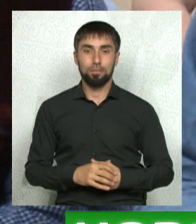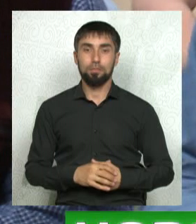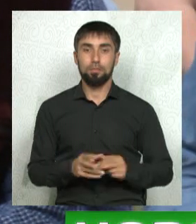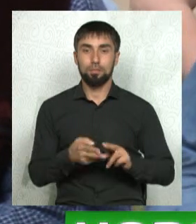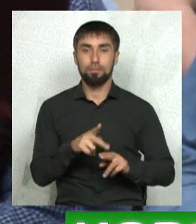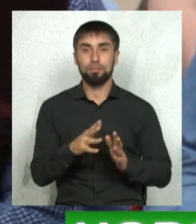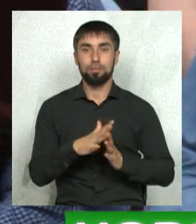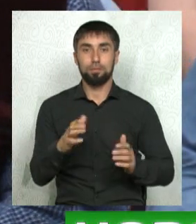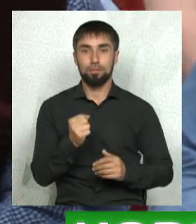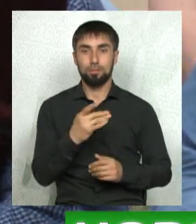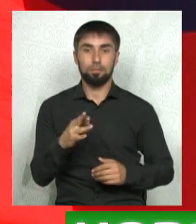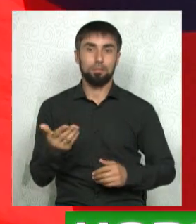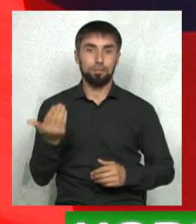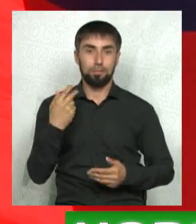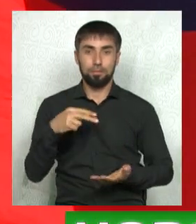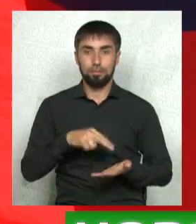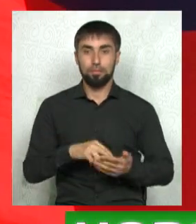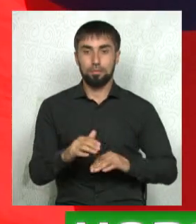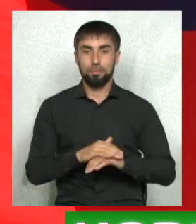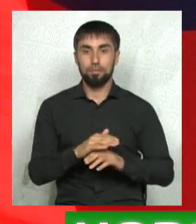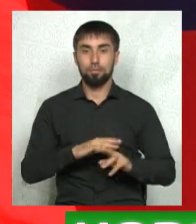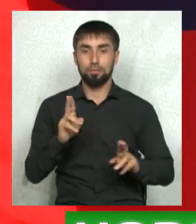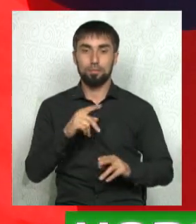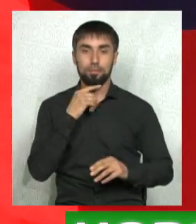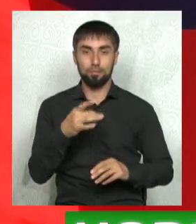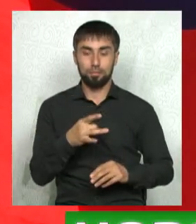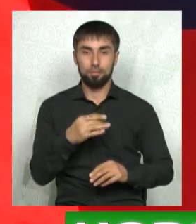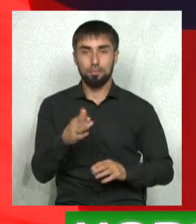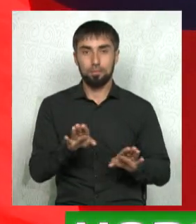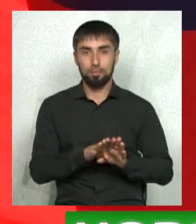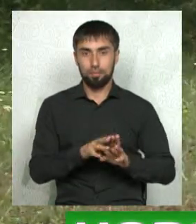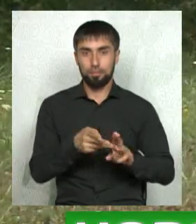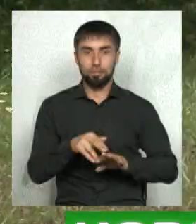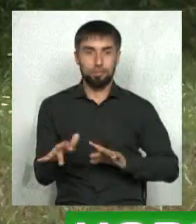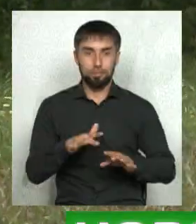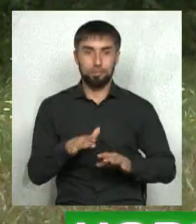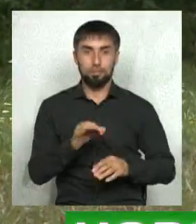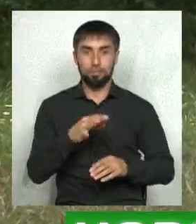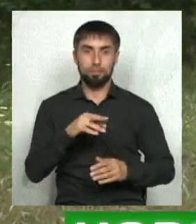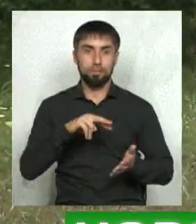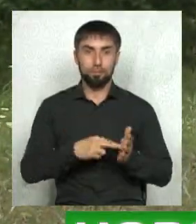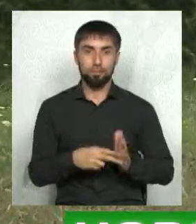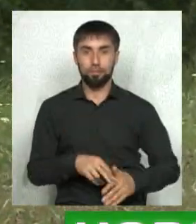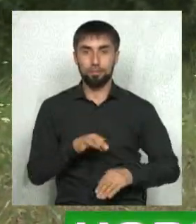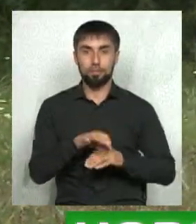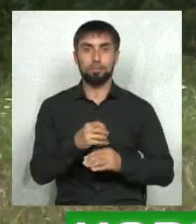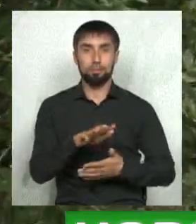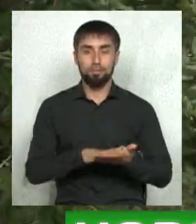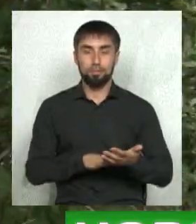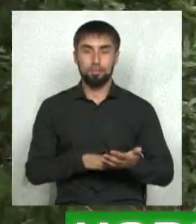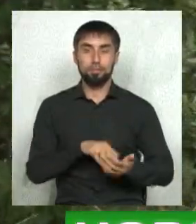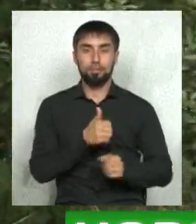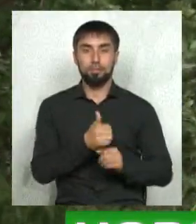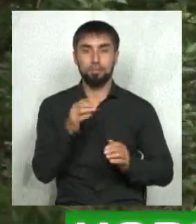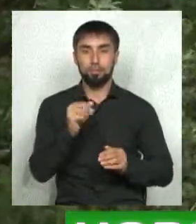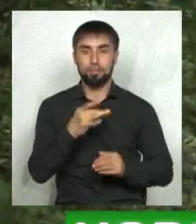Эта масштабная акция давно стала доброй традицией в республике. Подобного рода эко-мероприятия ведомство планирует проводить и дальше. Основной